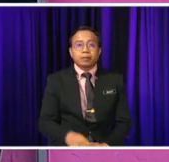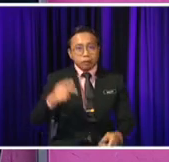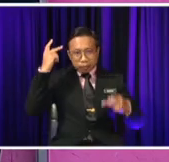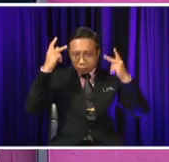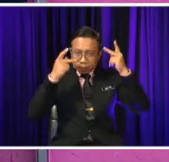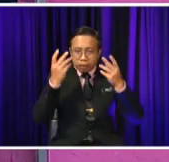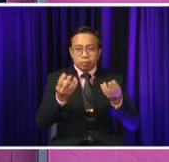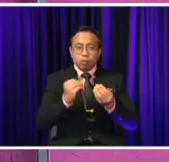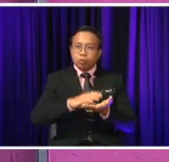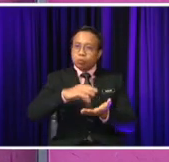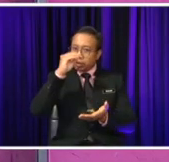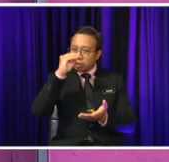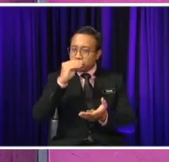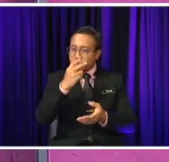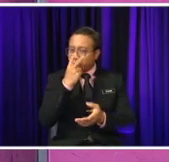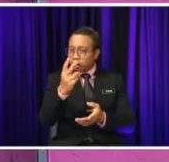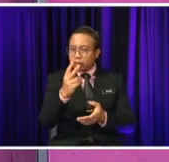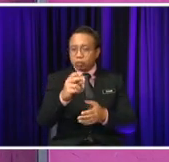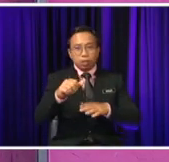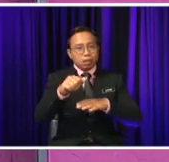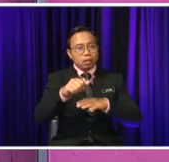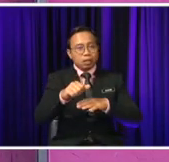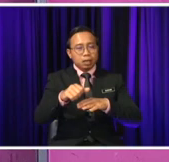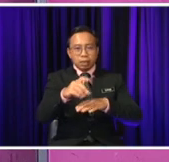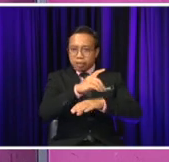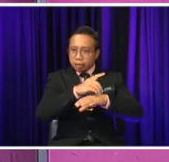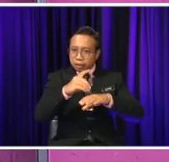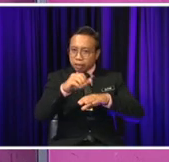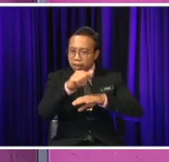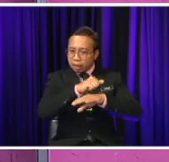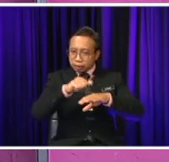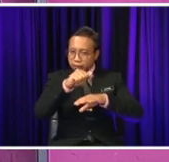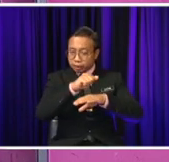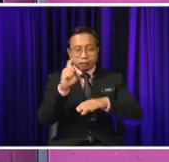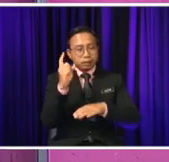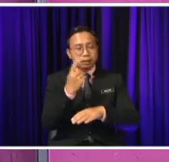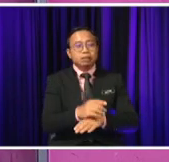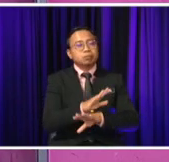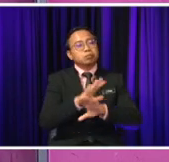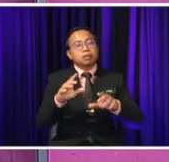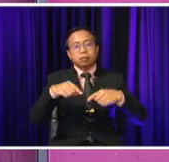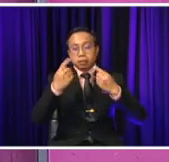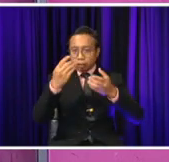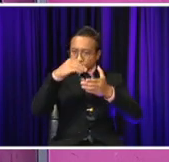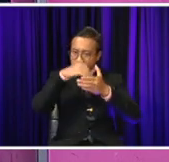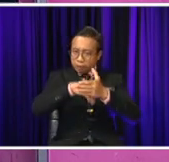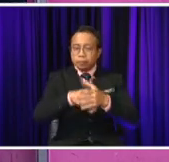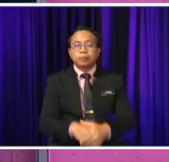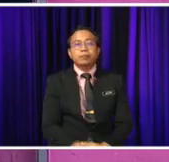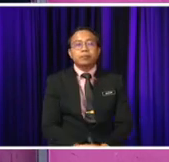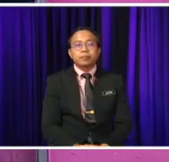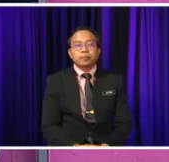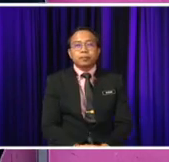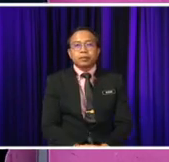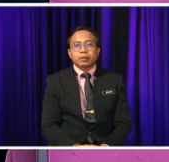anak belajar sebenarnya kalau kita tengok pun benda ini dasar ya bukan atas saja ke dalam Oke